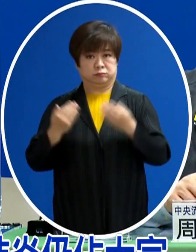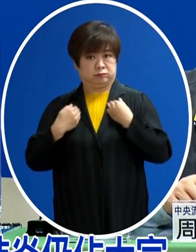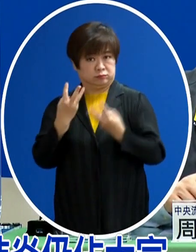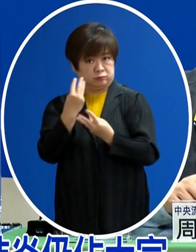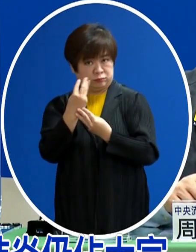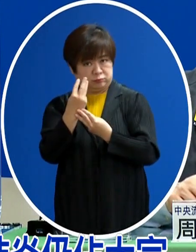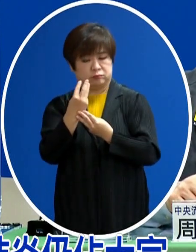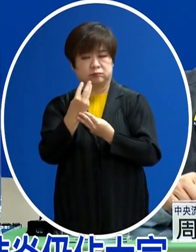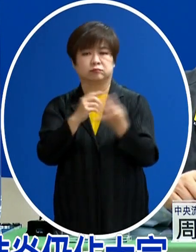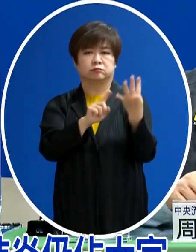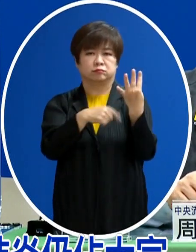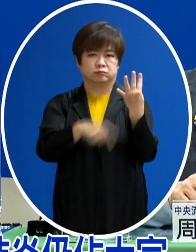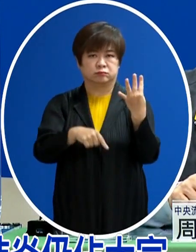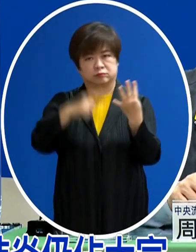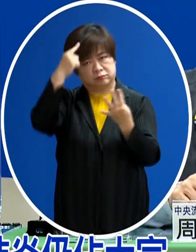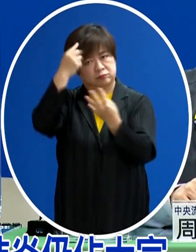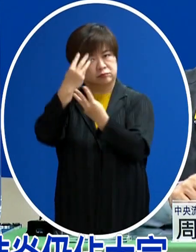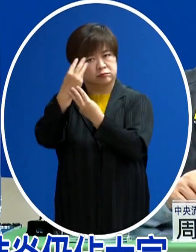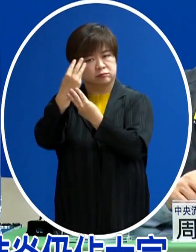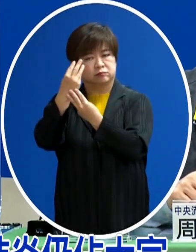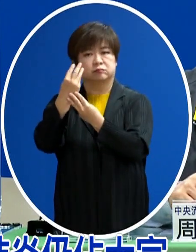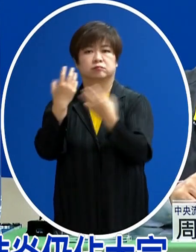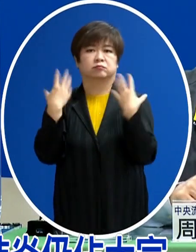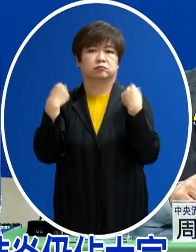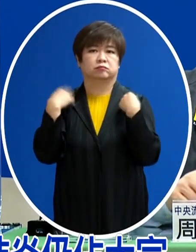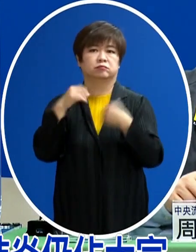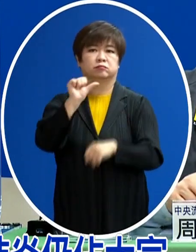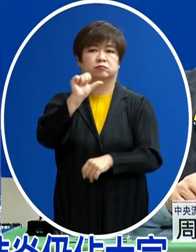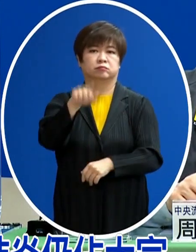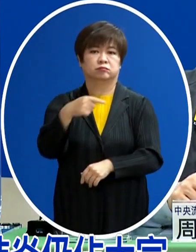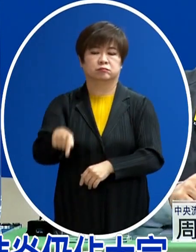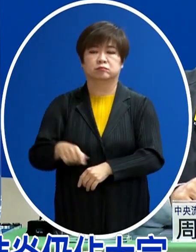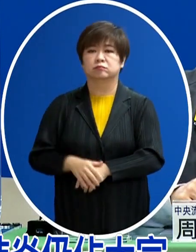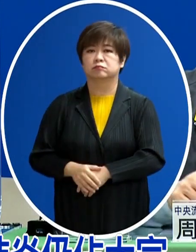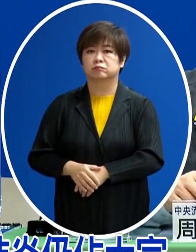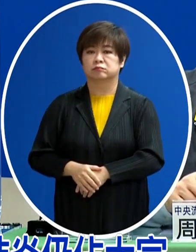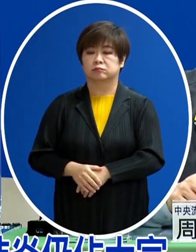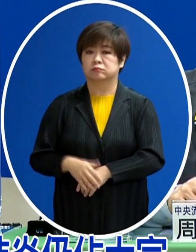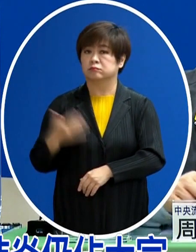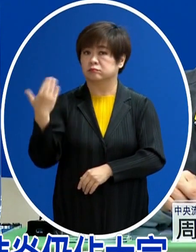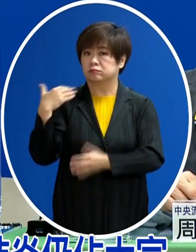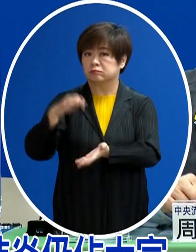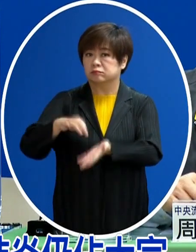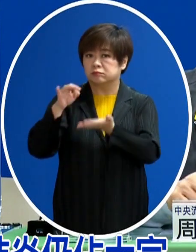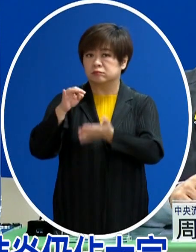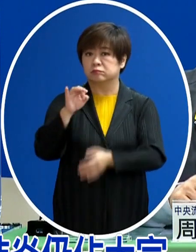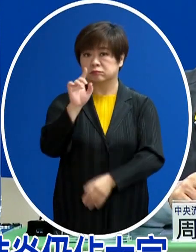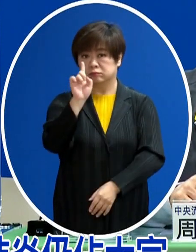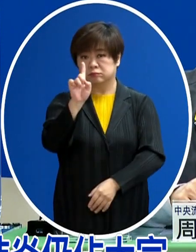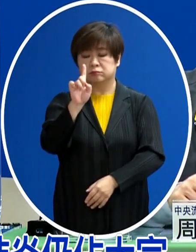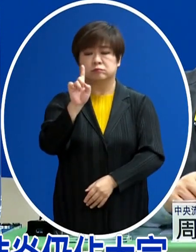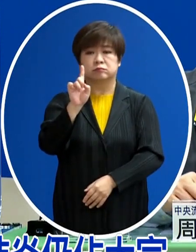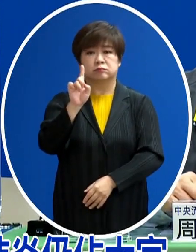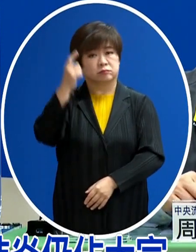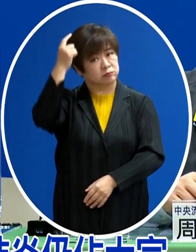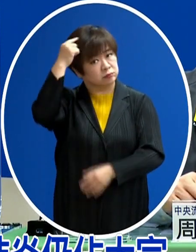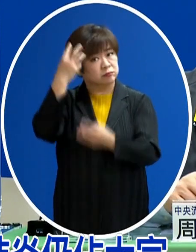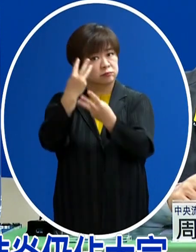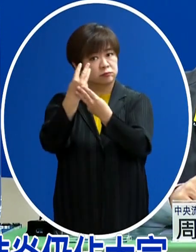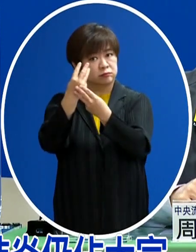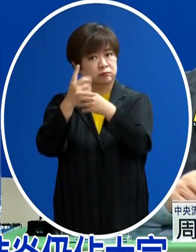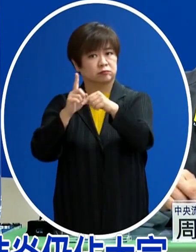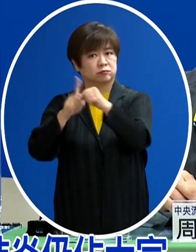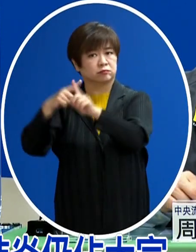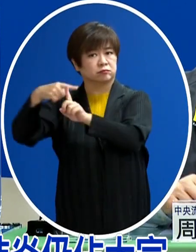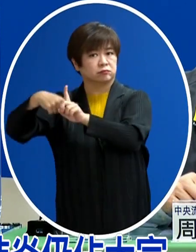部分是占4位，那脑炎的部分仍然是维持5位。那我们先前有提到有一位这个脑炎的重